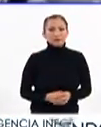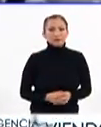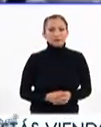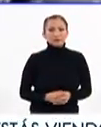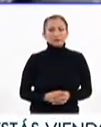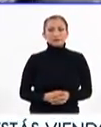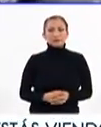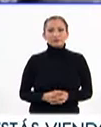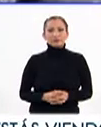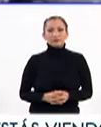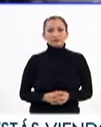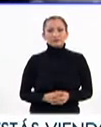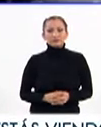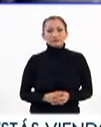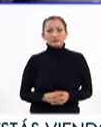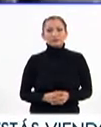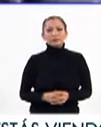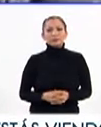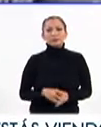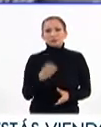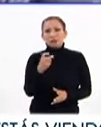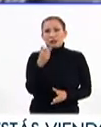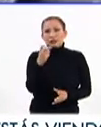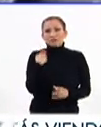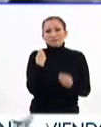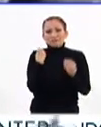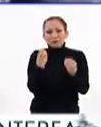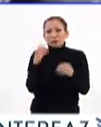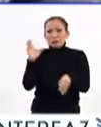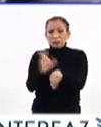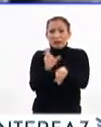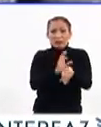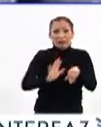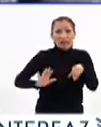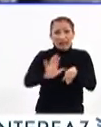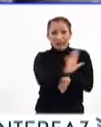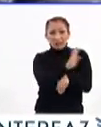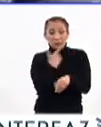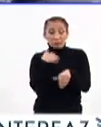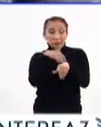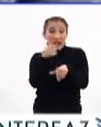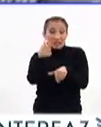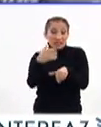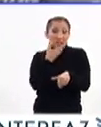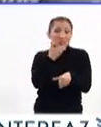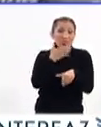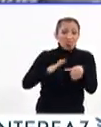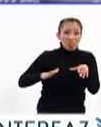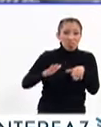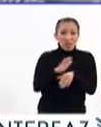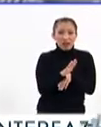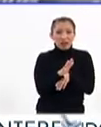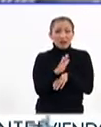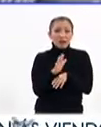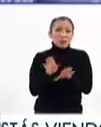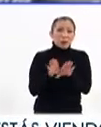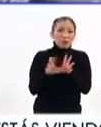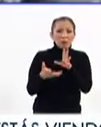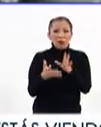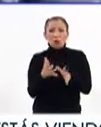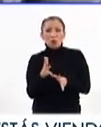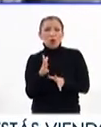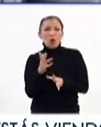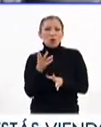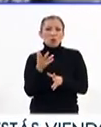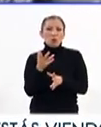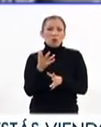patriarcale, per cui anche se in generale nessuno ammette che c'è